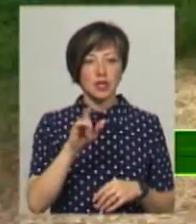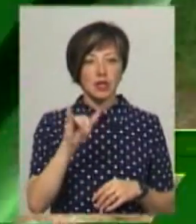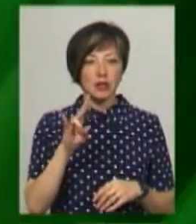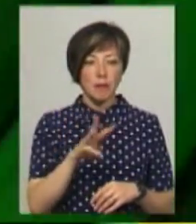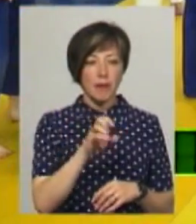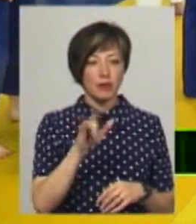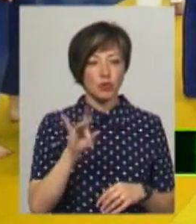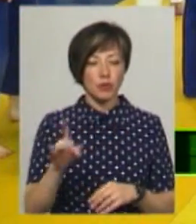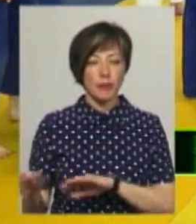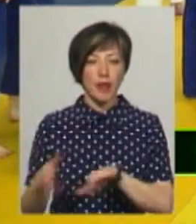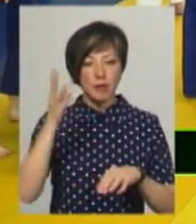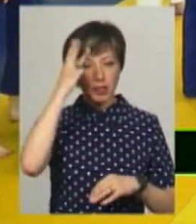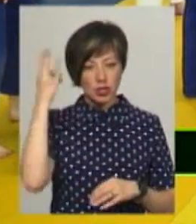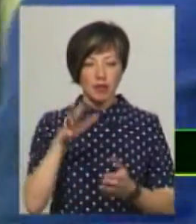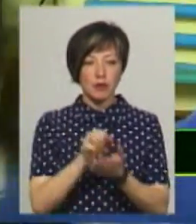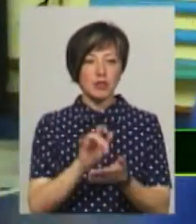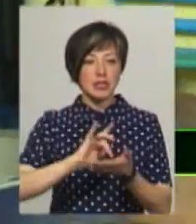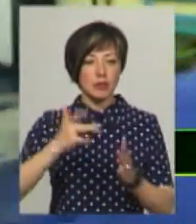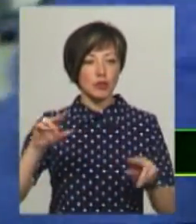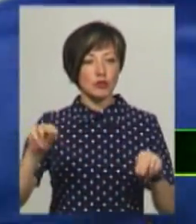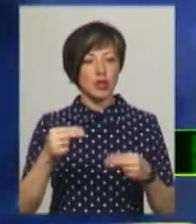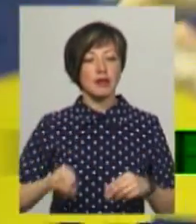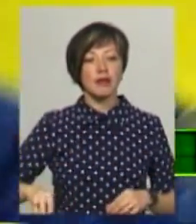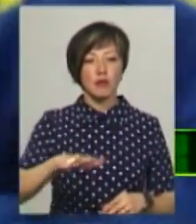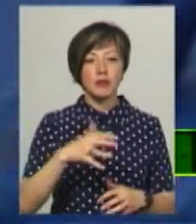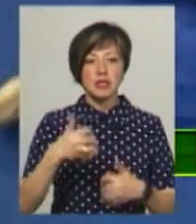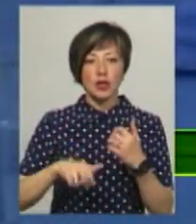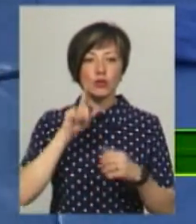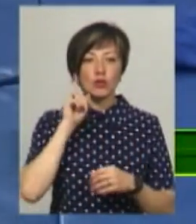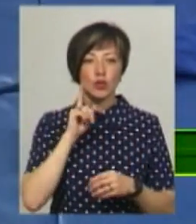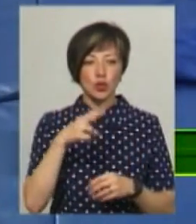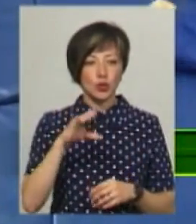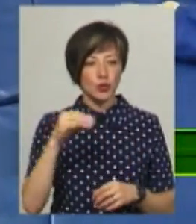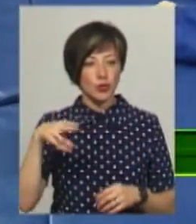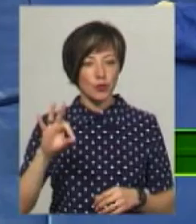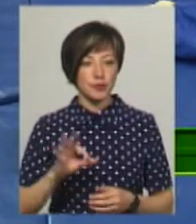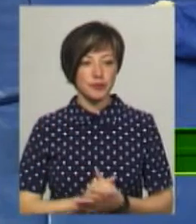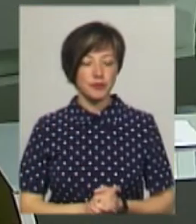Мазур. Хмельничанин виборов срібло на чемпіонаті Європи серед юніорів з дзюдо.